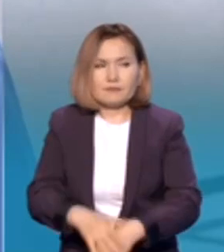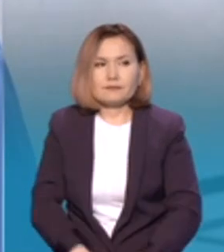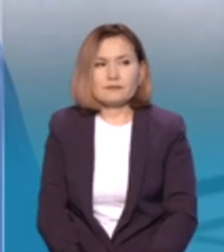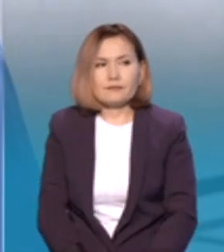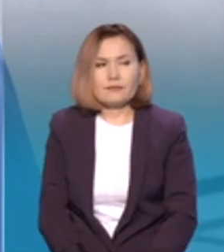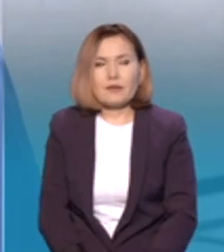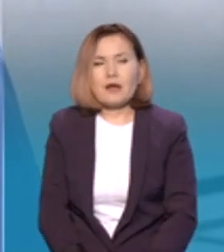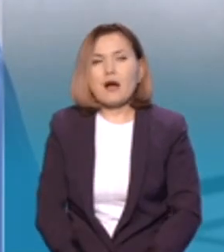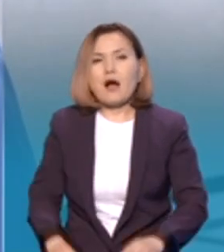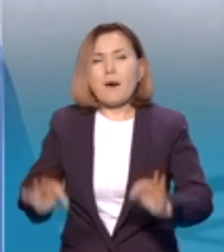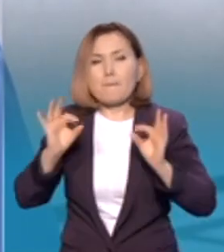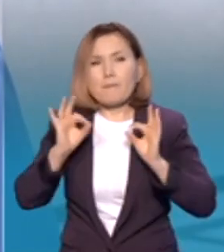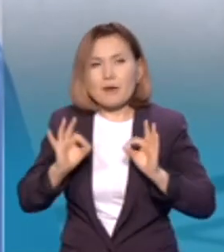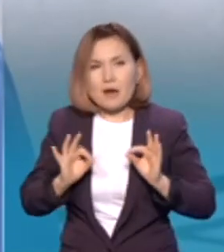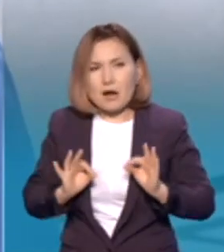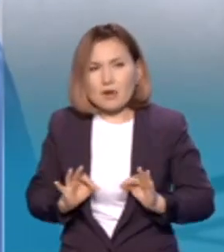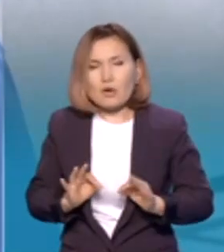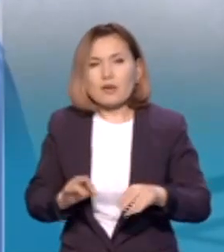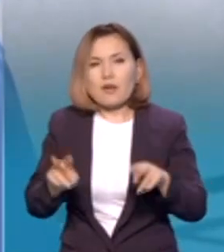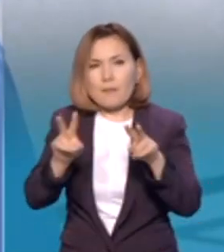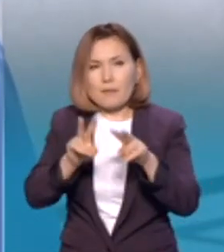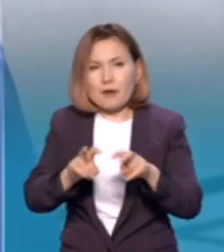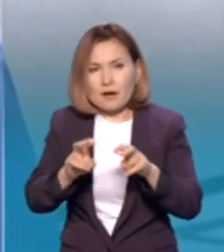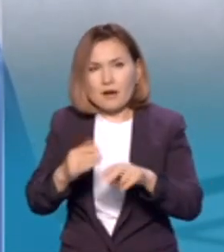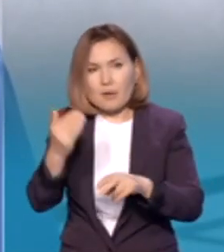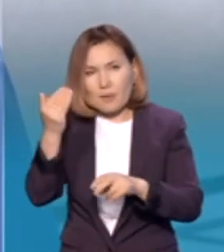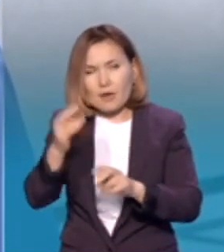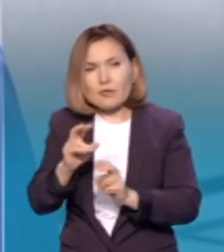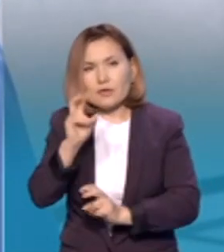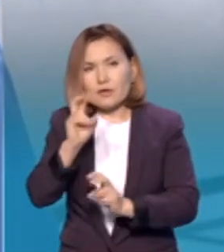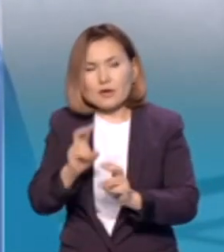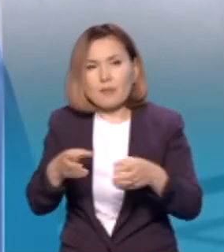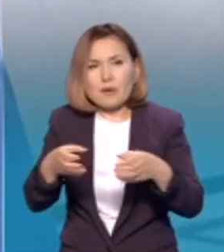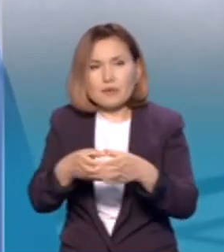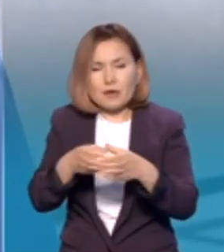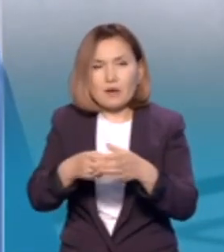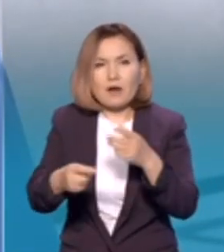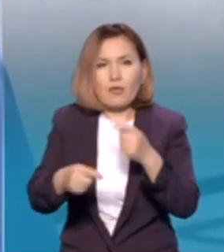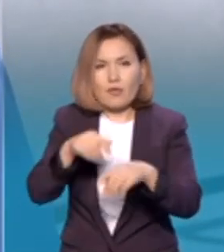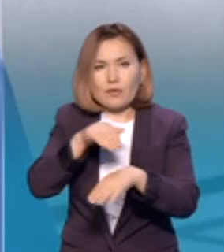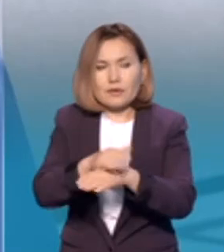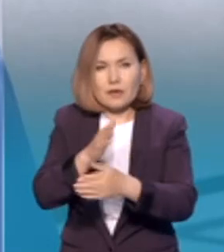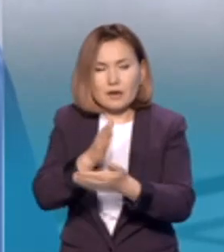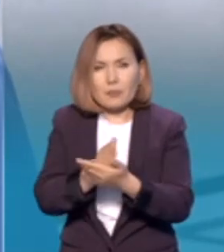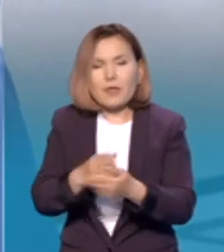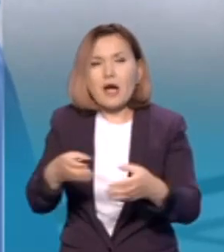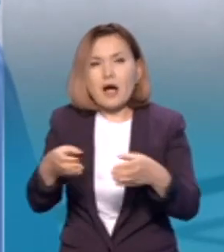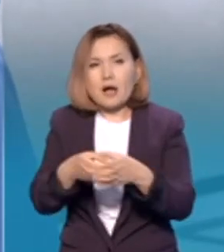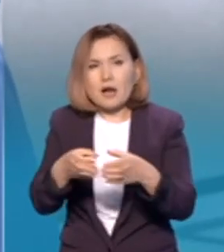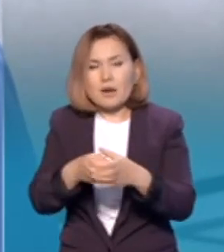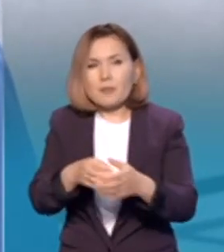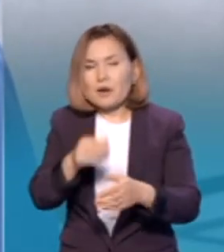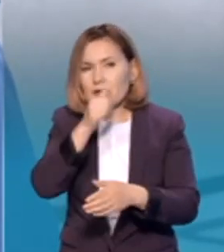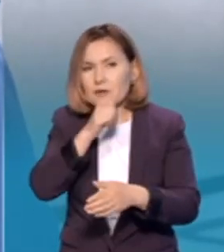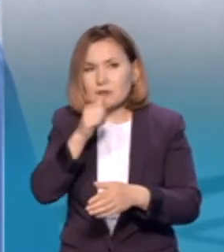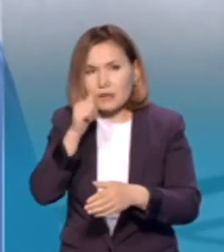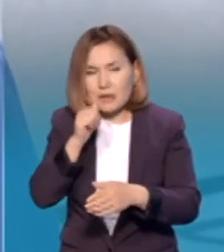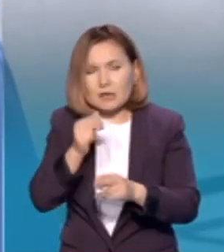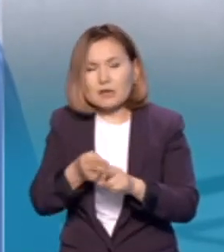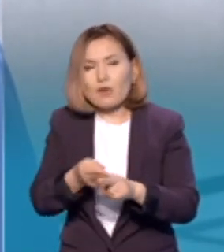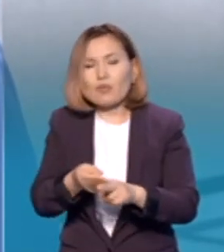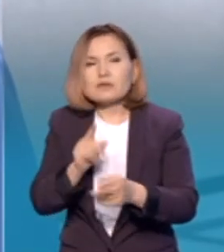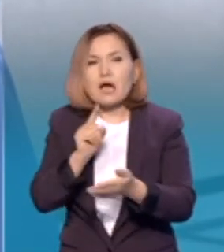Прокуратураның талабы бойынша салық органы жауапкершілігі шектеулі серіктестік қызметінде корпоратив табыс салығын есептеу мен